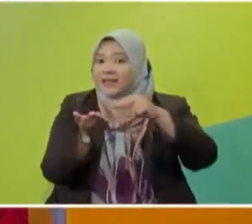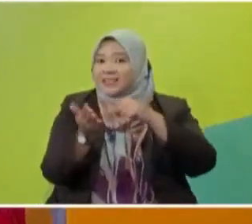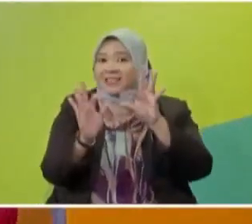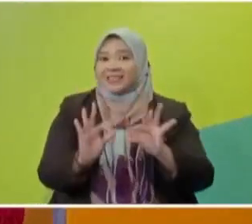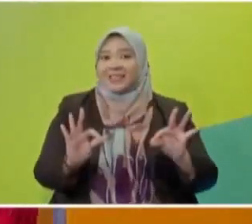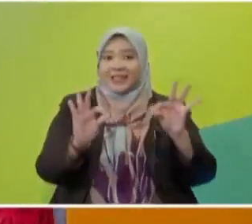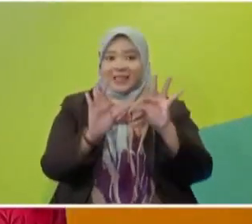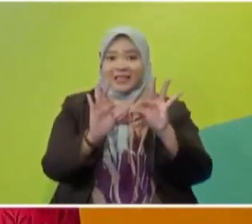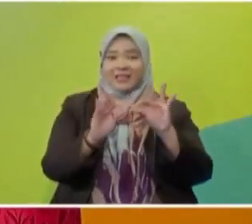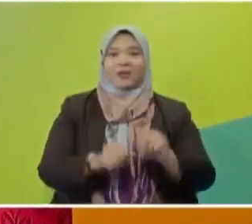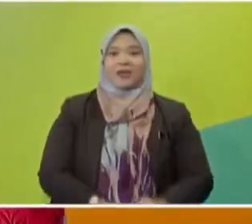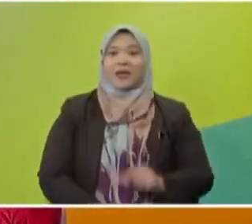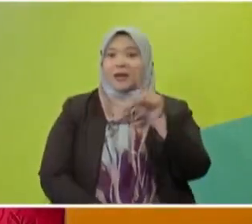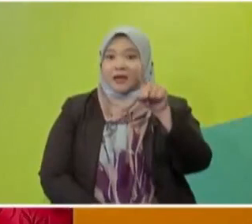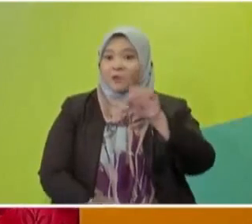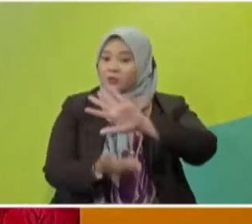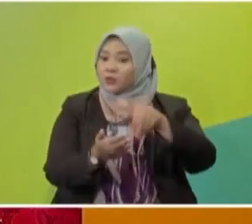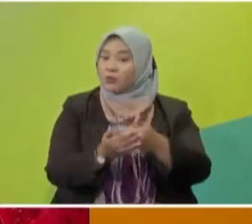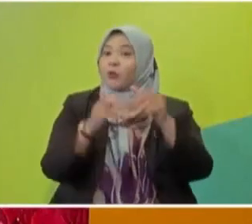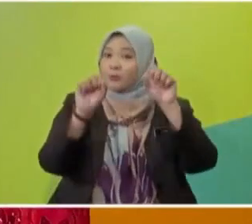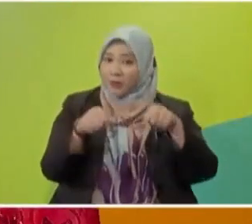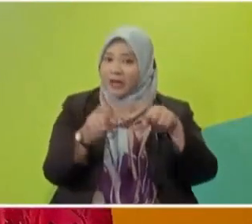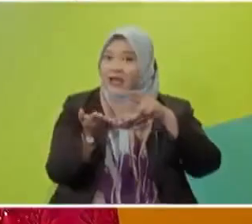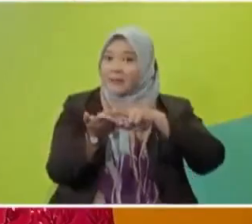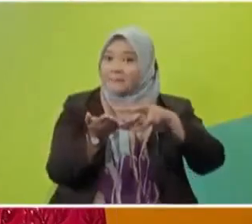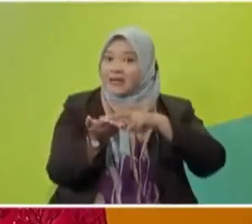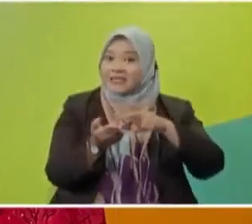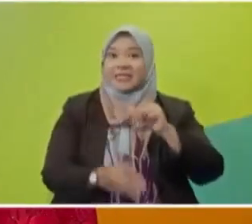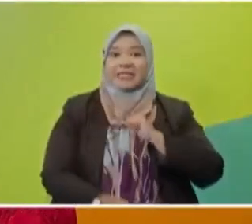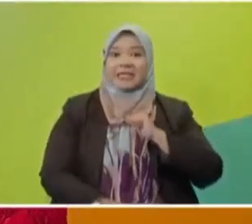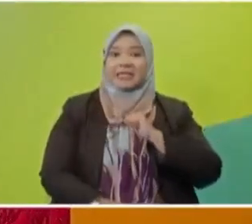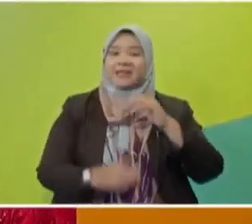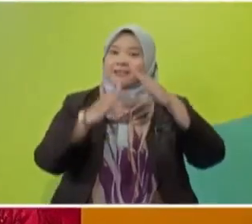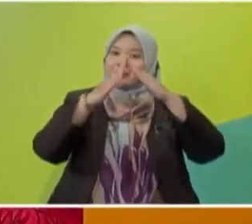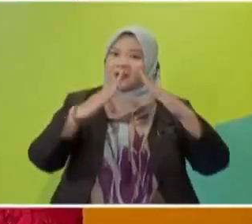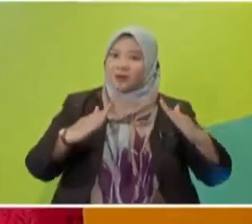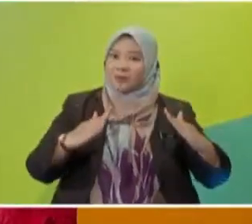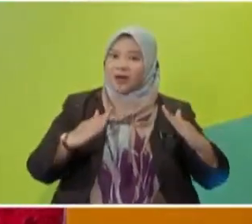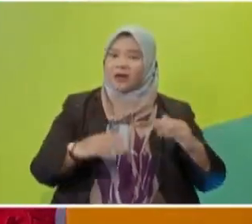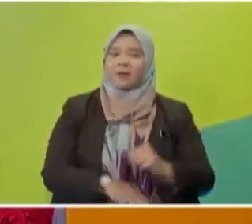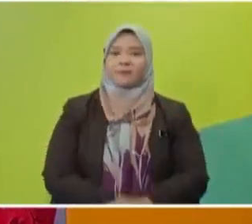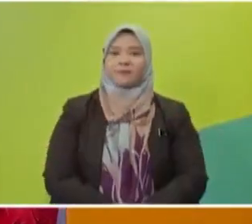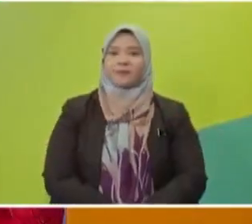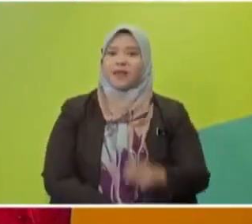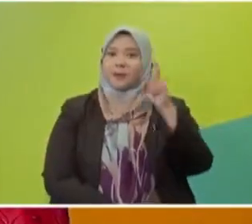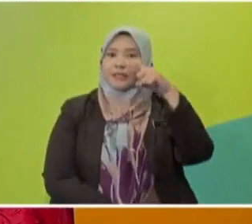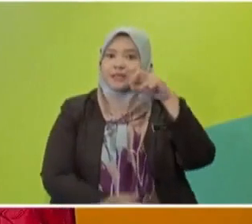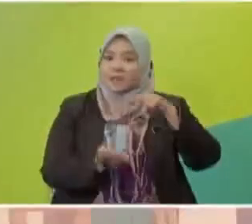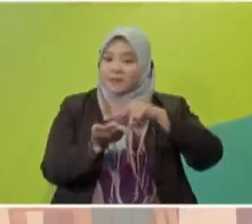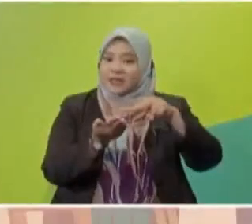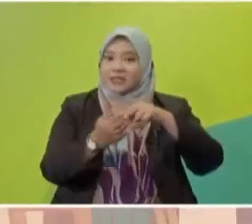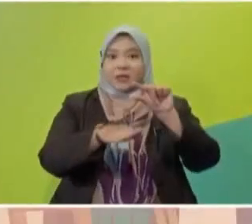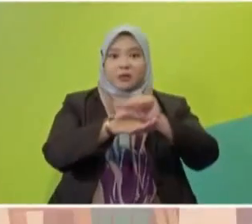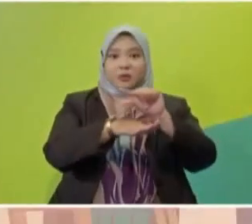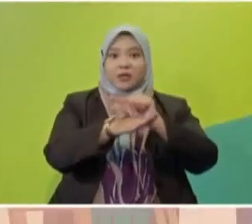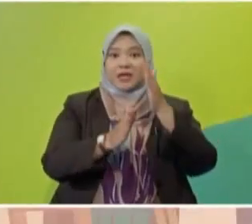ya. Baca dengan sebutan yang betul dan intonasi yang sesuai. Silakan. Baik, siapa nak mula